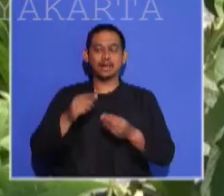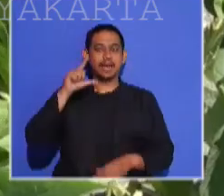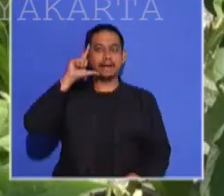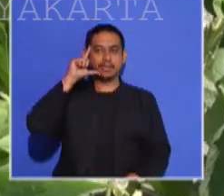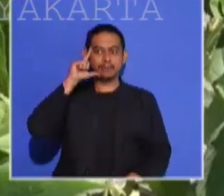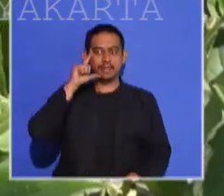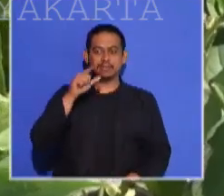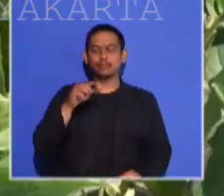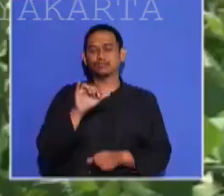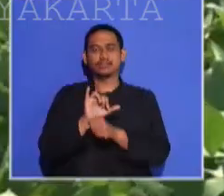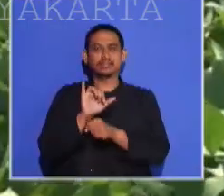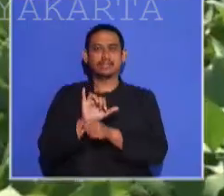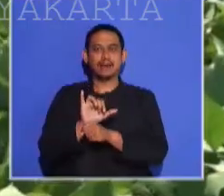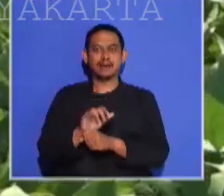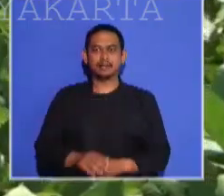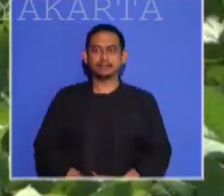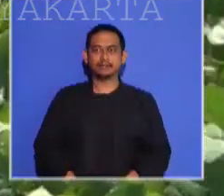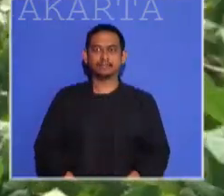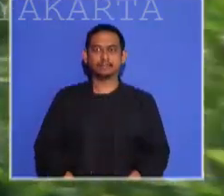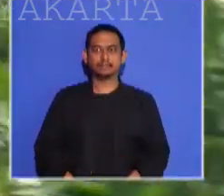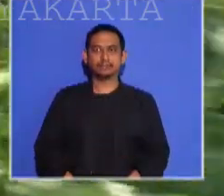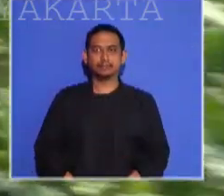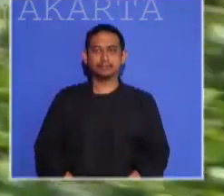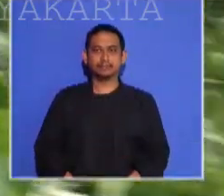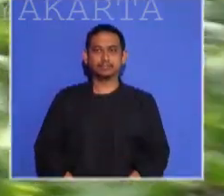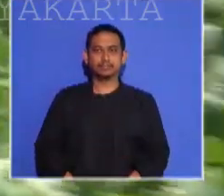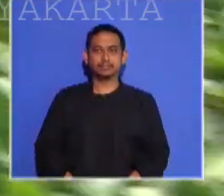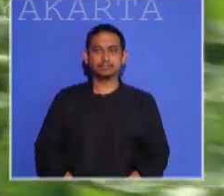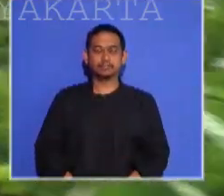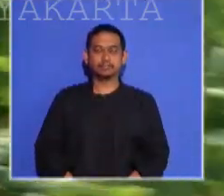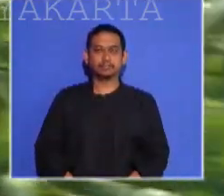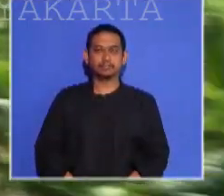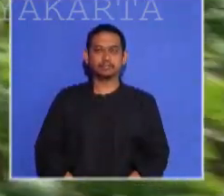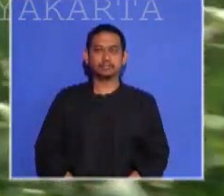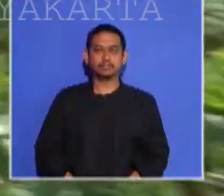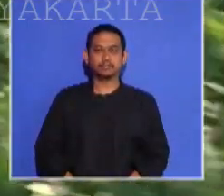Ngayogyakarta. Mekaten Adi Nugroho lan Wendy Wicaksono Asung Palapuran.